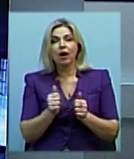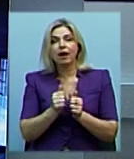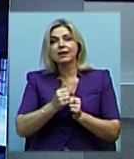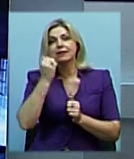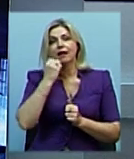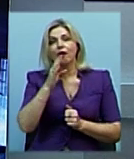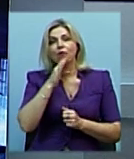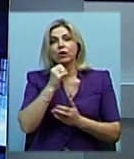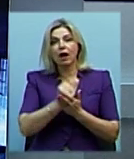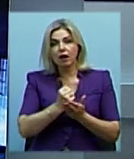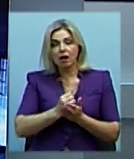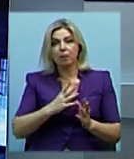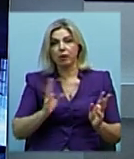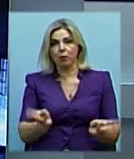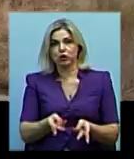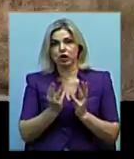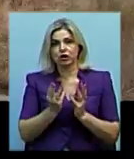водосховища, сталася пожежа.